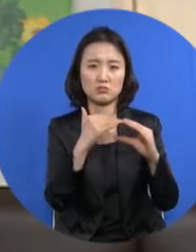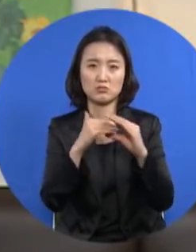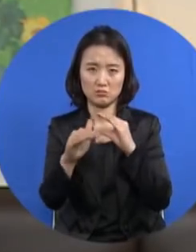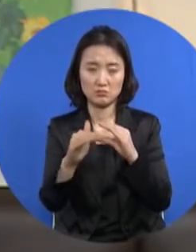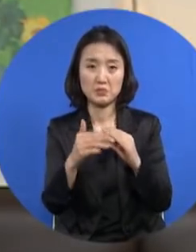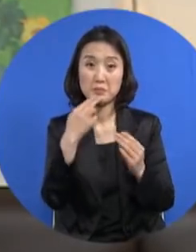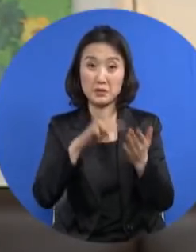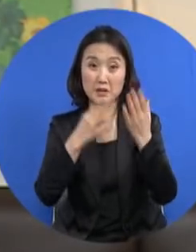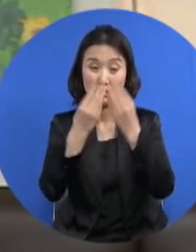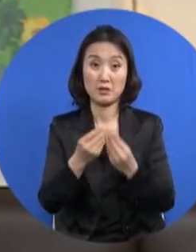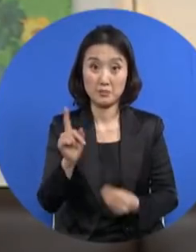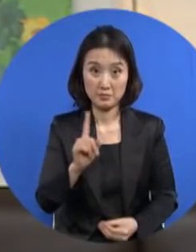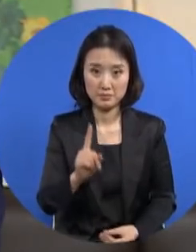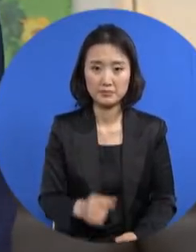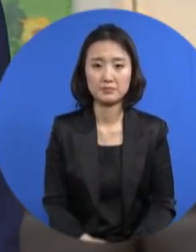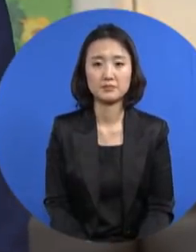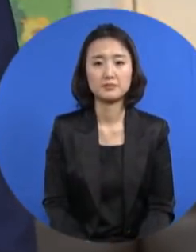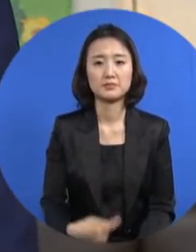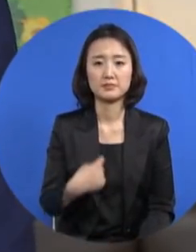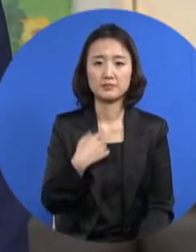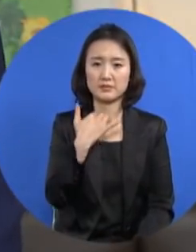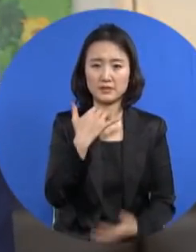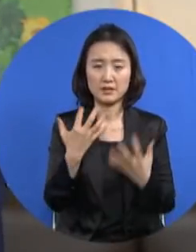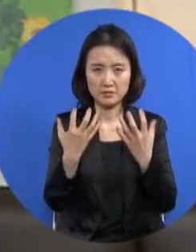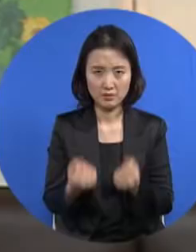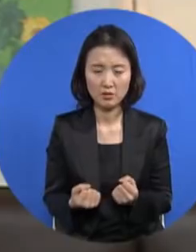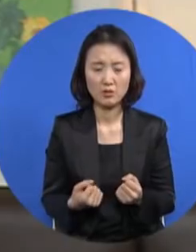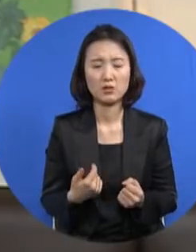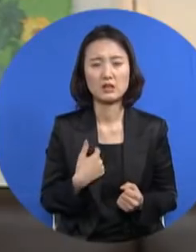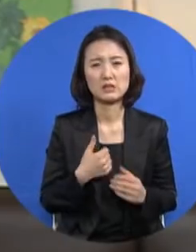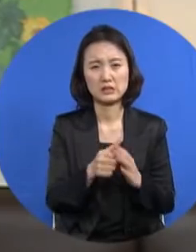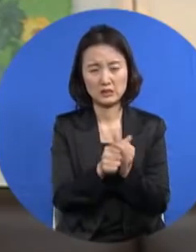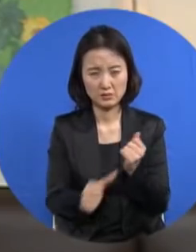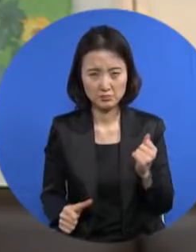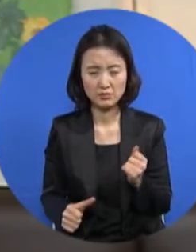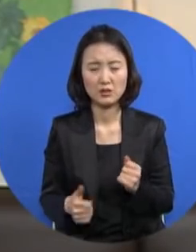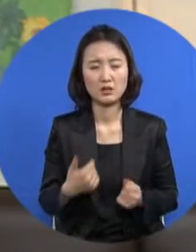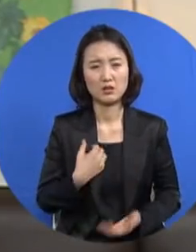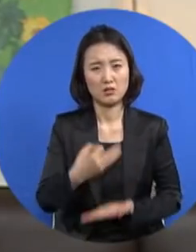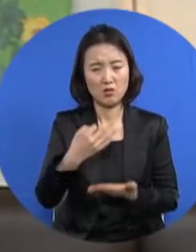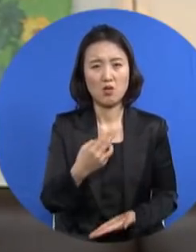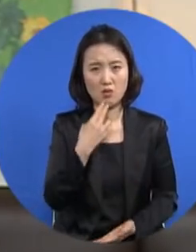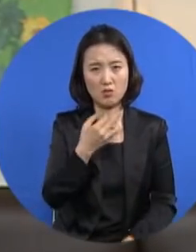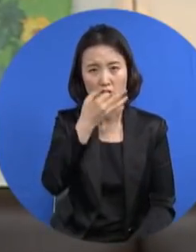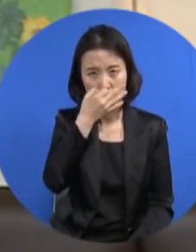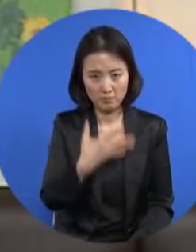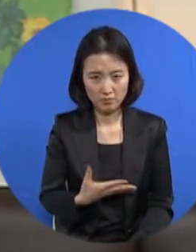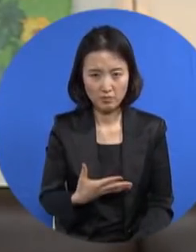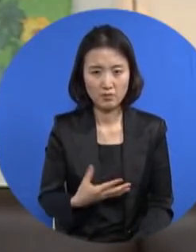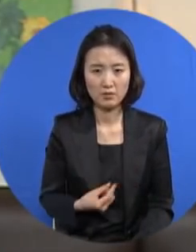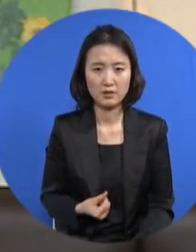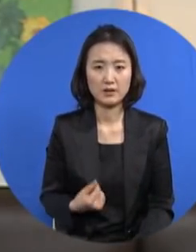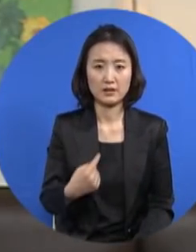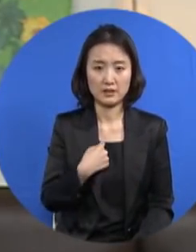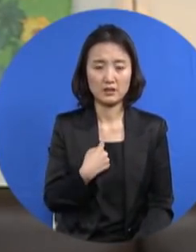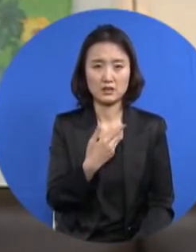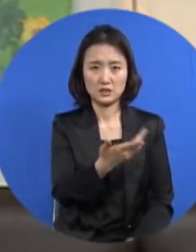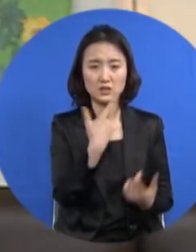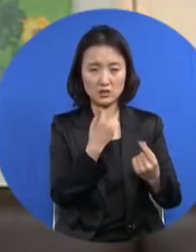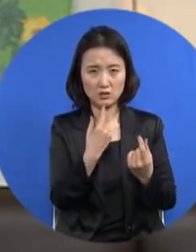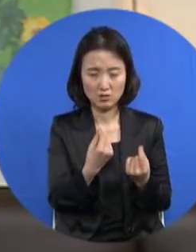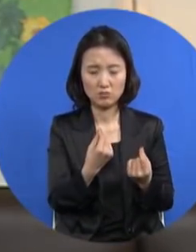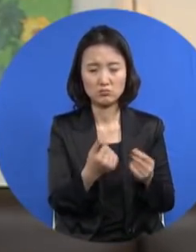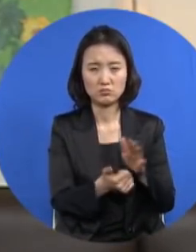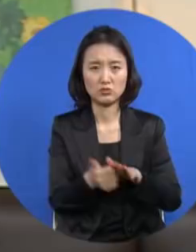이랬어요. 저는 나이도 많고 실패한 것도 많고 가진 것도 없고 되게 힘들으니까 나한테 당신처럼